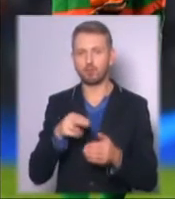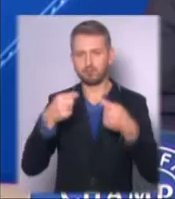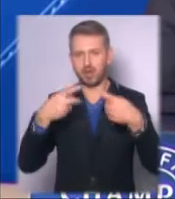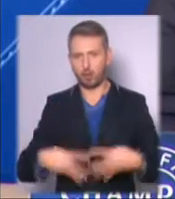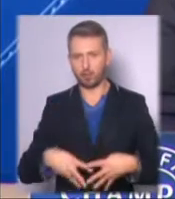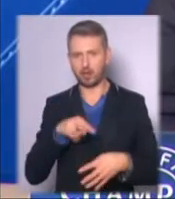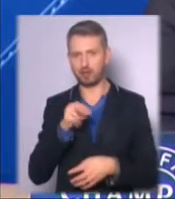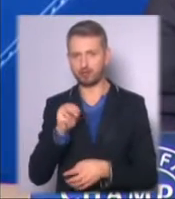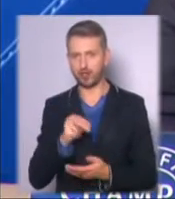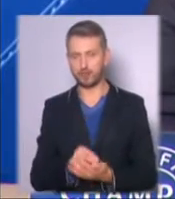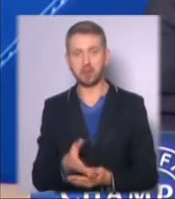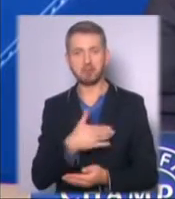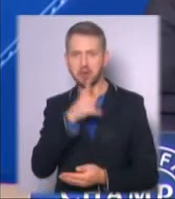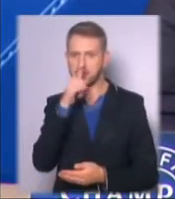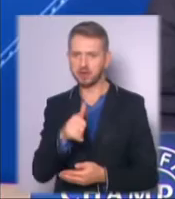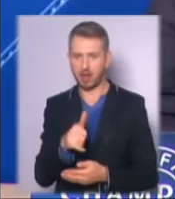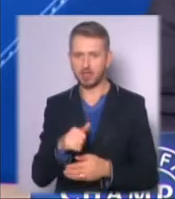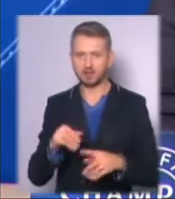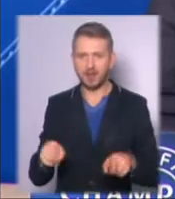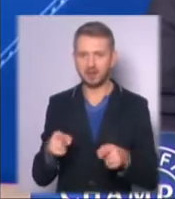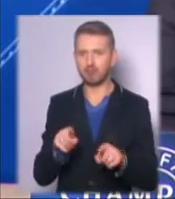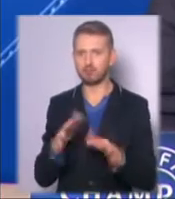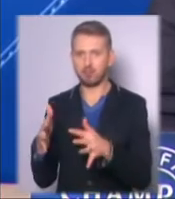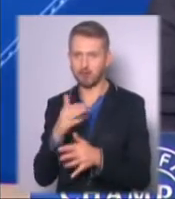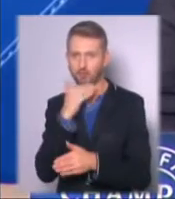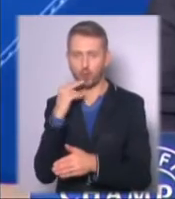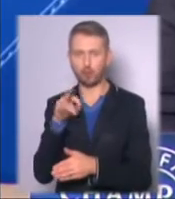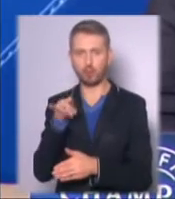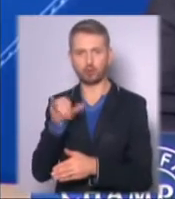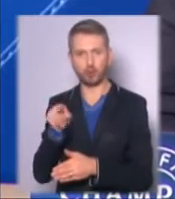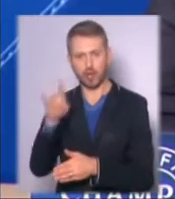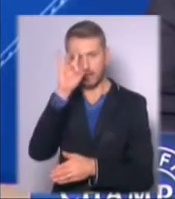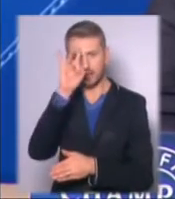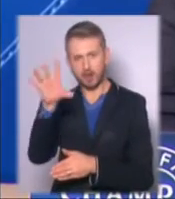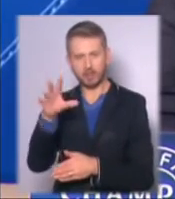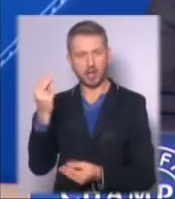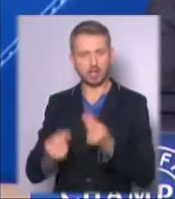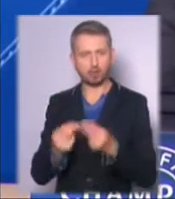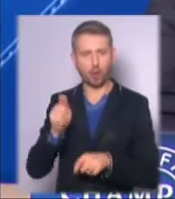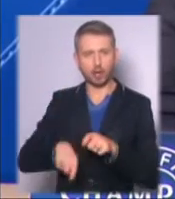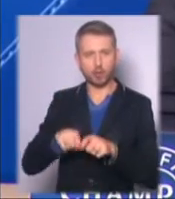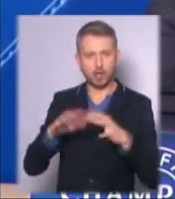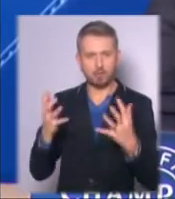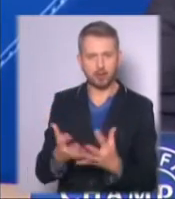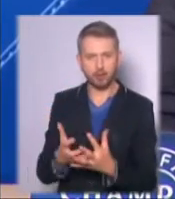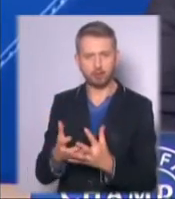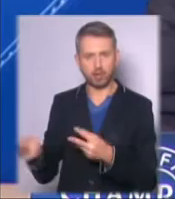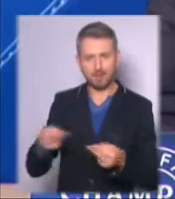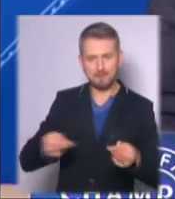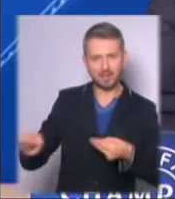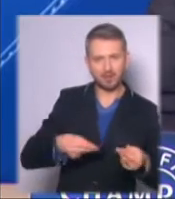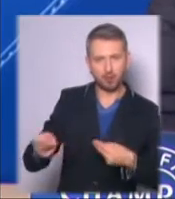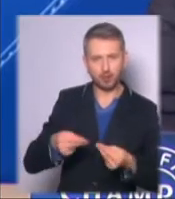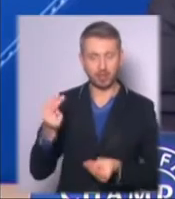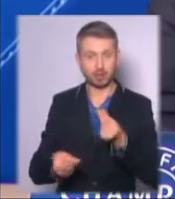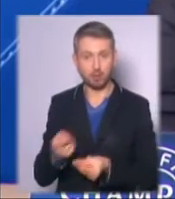Ми не дали створити так багато Порту, яке славиться своєю грою контролем м'яча, славиться комбінаційною грою. І, мабуть, сьогодні